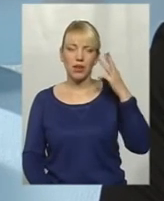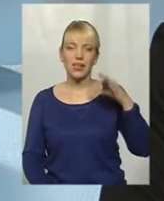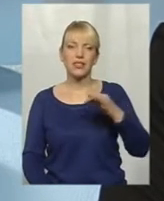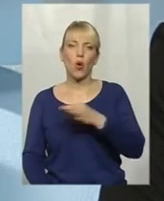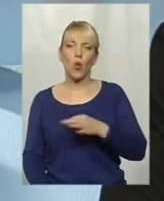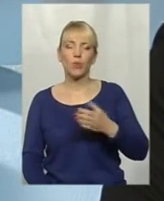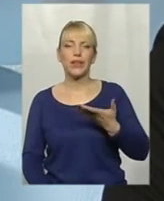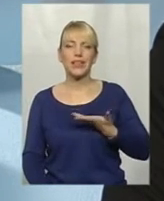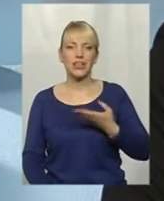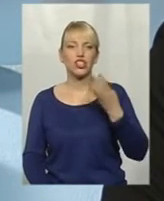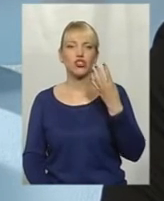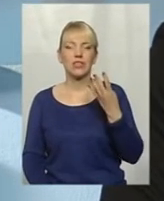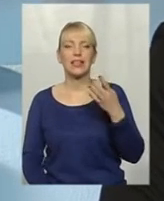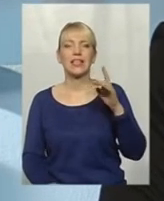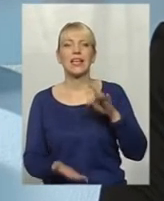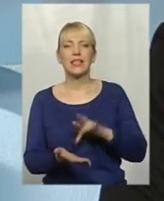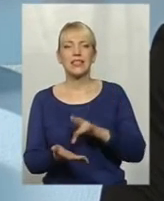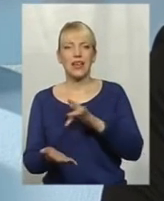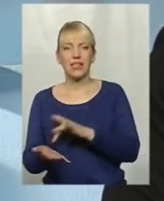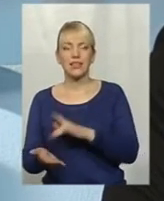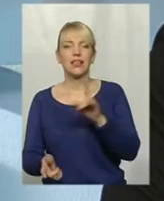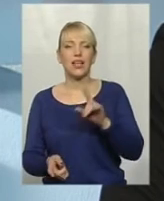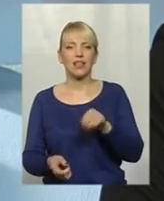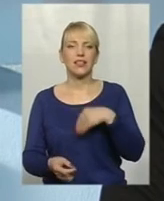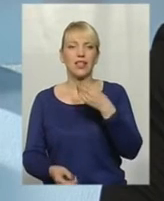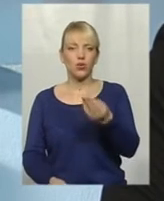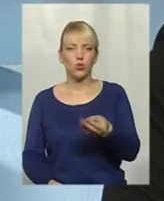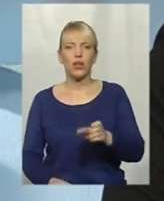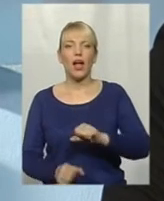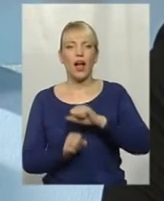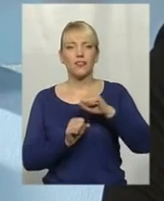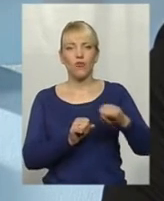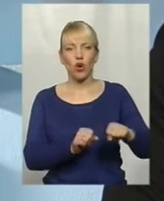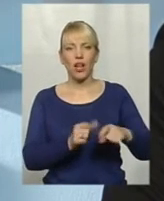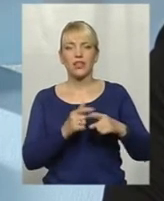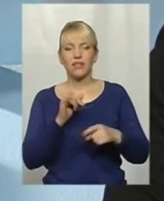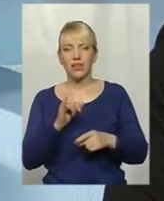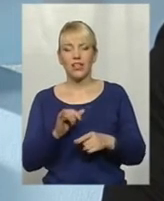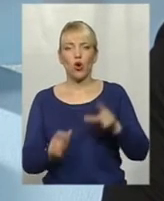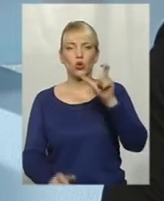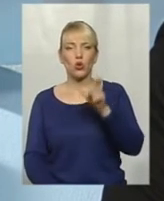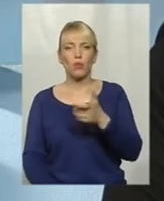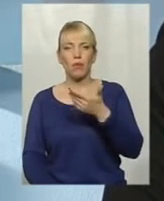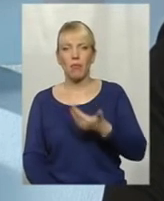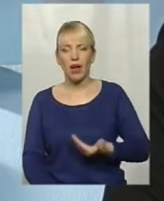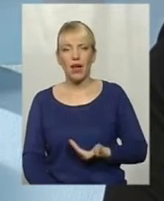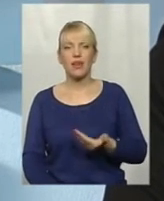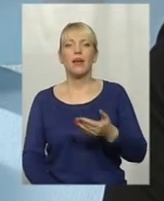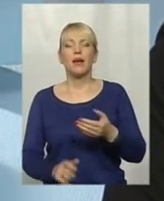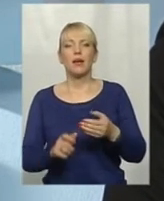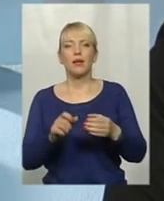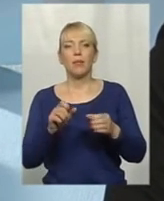4 центри працюють, які призначають адвокатів. І особа має право звернутися у 4